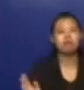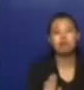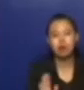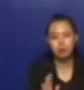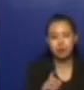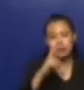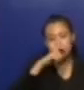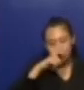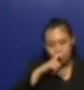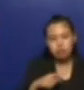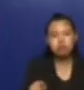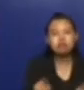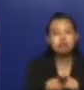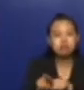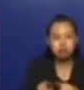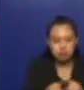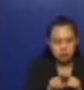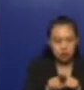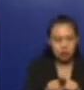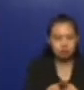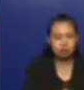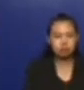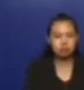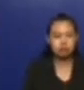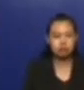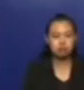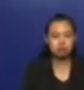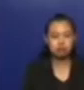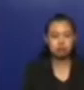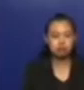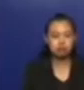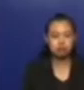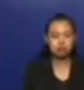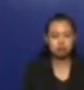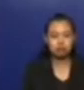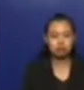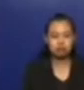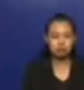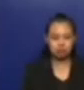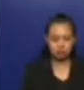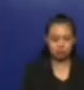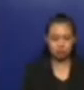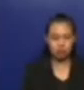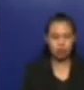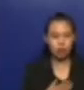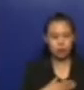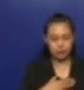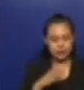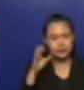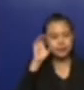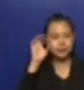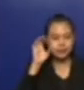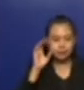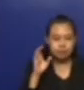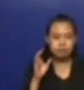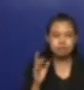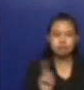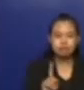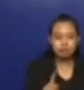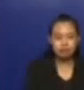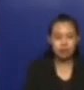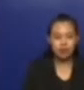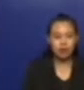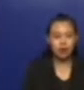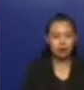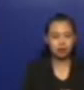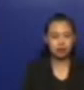ดเนื้อเชื้อไขของความเป็นคนไทยผมเชื่อว่าถ้าคนที่อยู่รอบข้างนายก